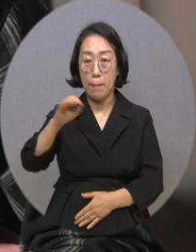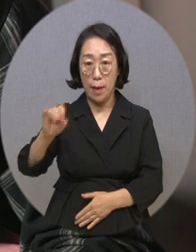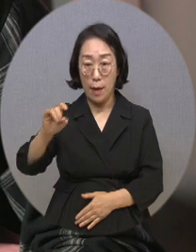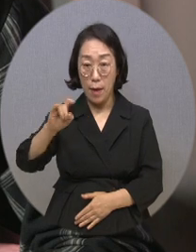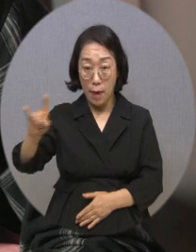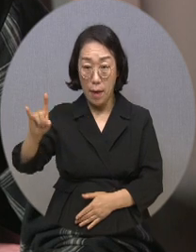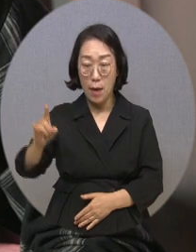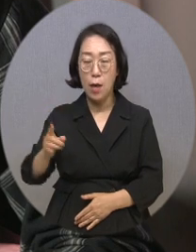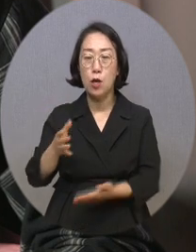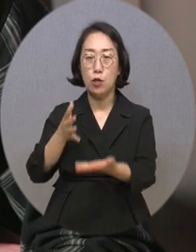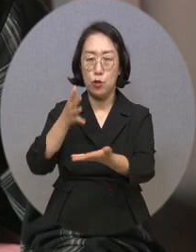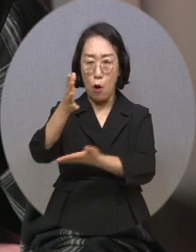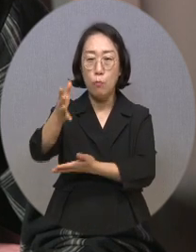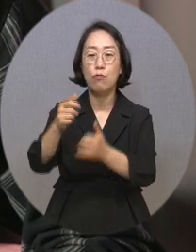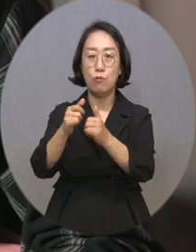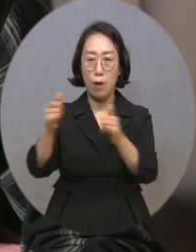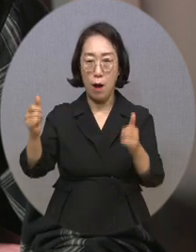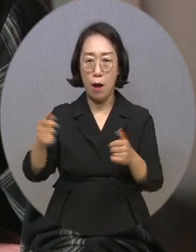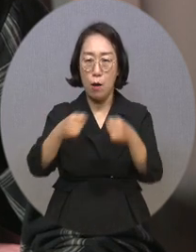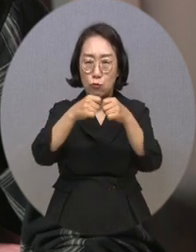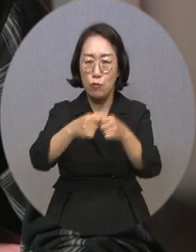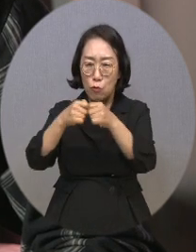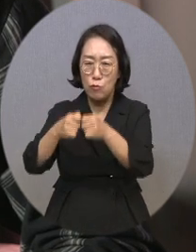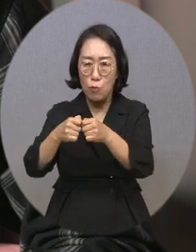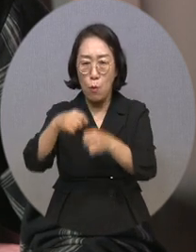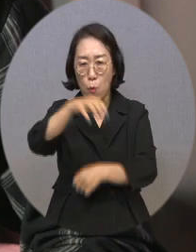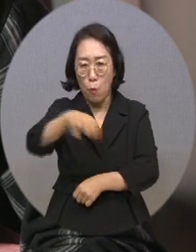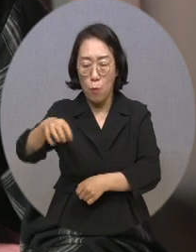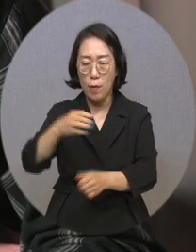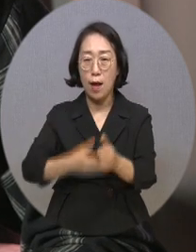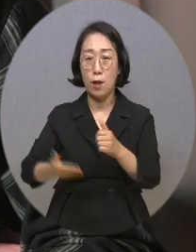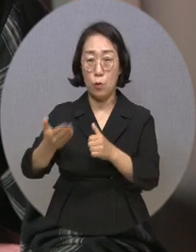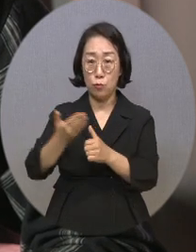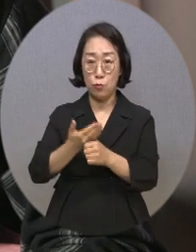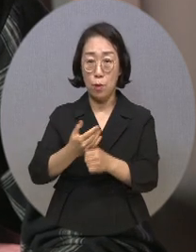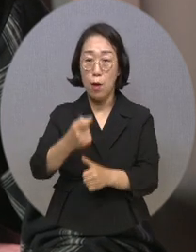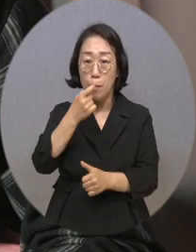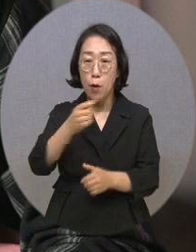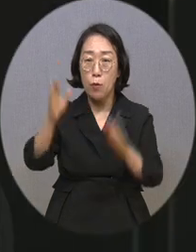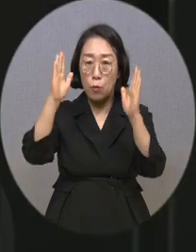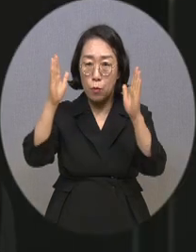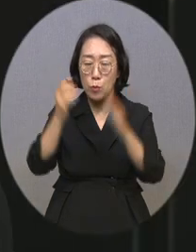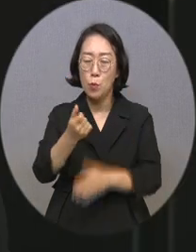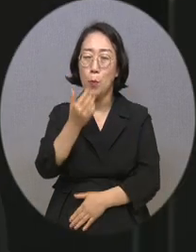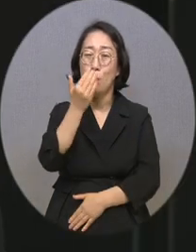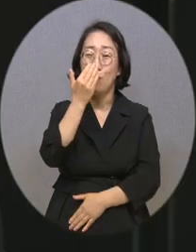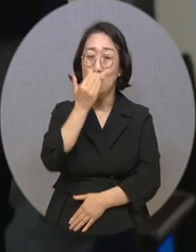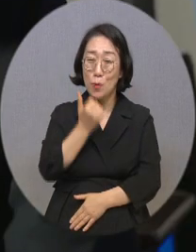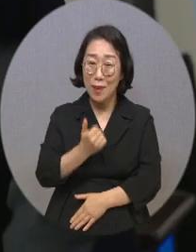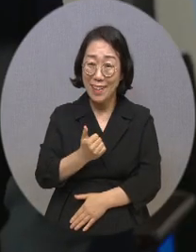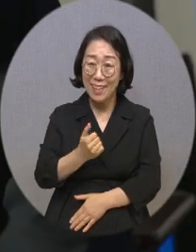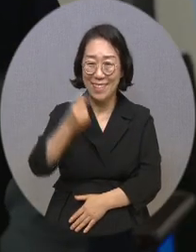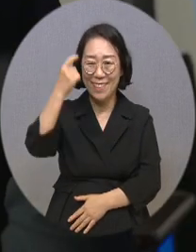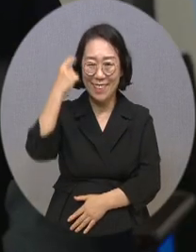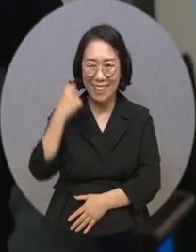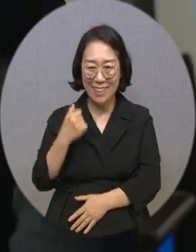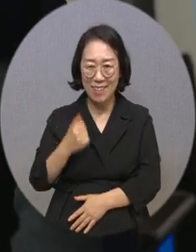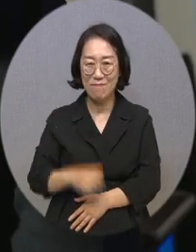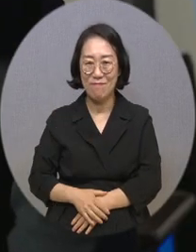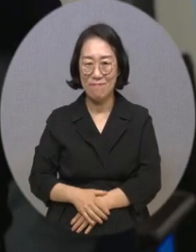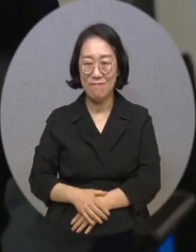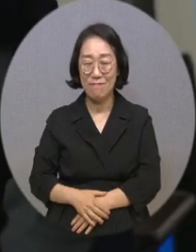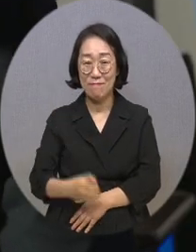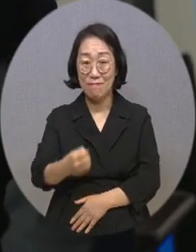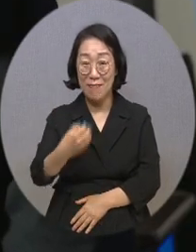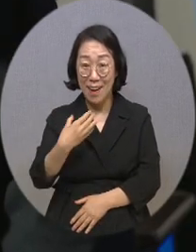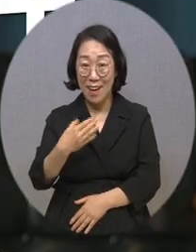생각이 들 정도로 진짜 남해 구석구석을 저희한테 알려주는 어떻게 보면 약간 수업받는 느낌이기도 해서 살짝 졸리기도 했던 그런 소리를 들었던